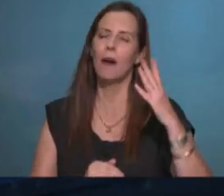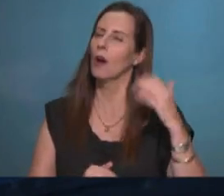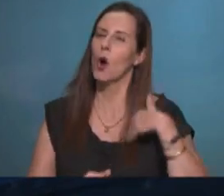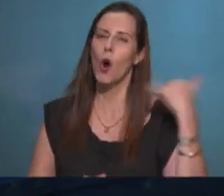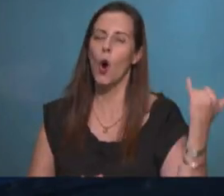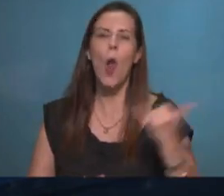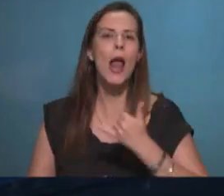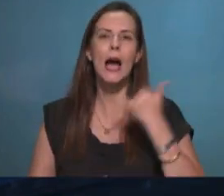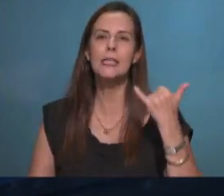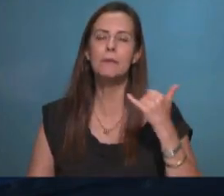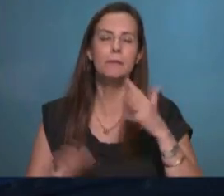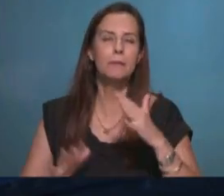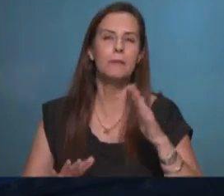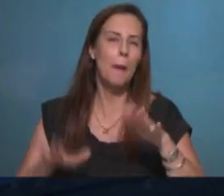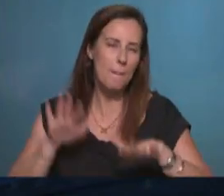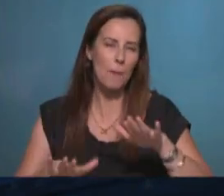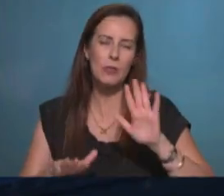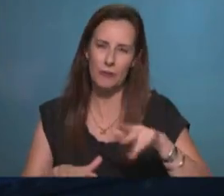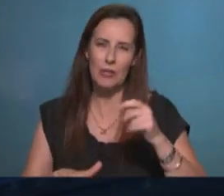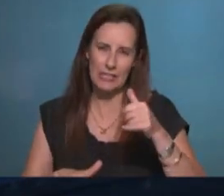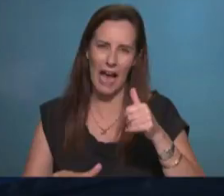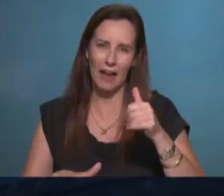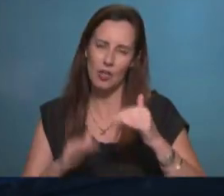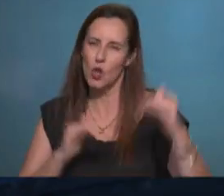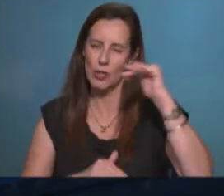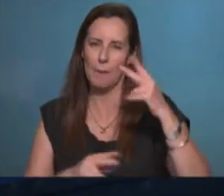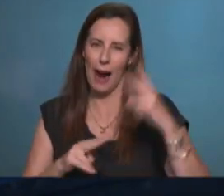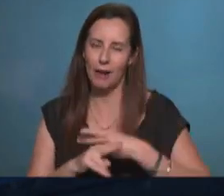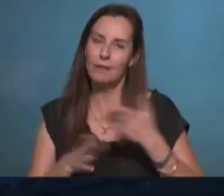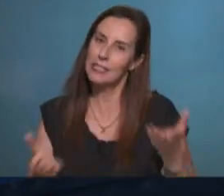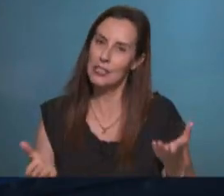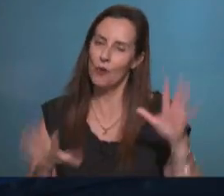נעים סביבות הממוצע, אפילו קצת מעל הממוצע, עד כאן, וערב טוב.